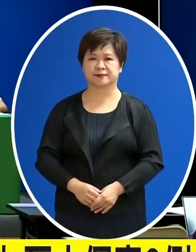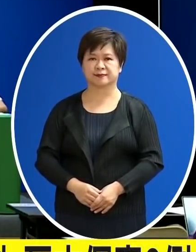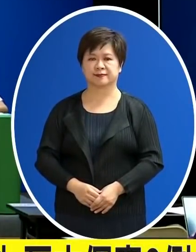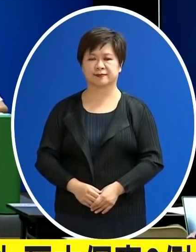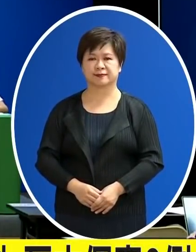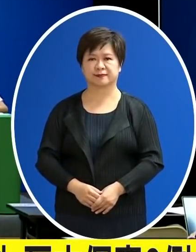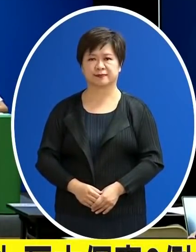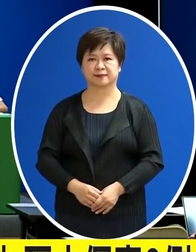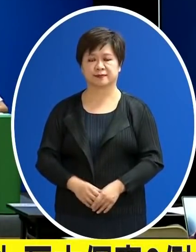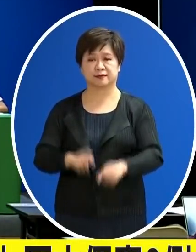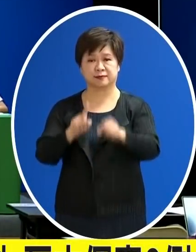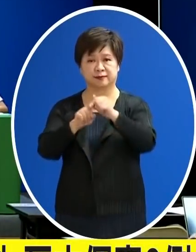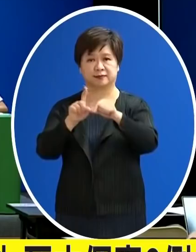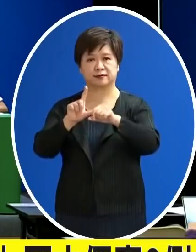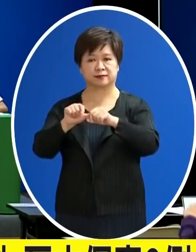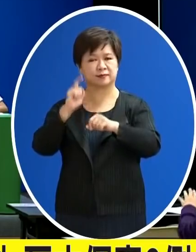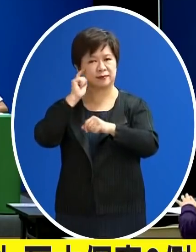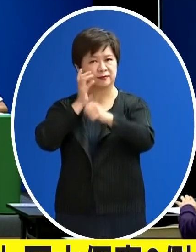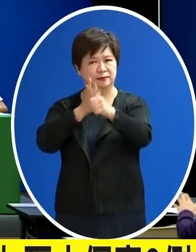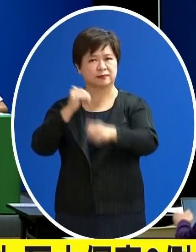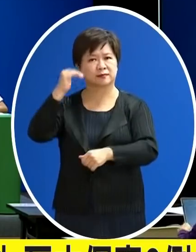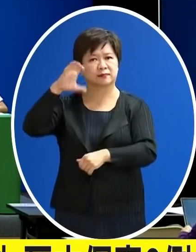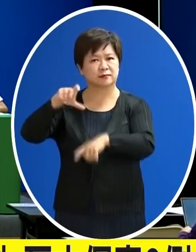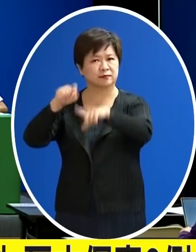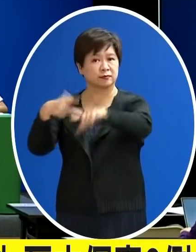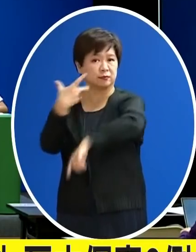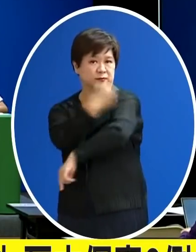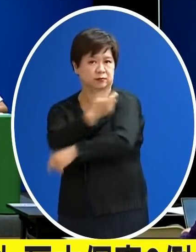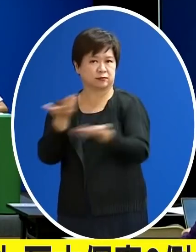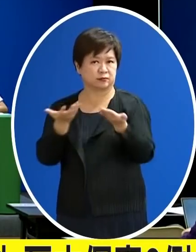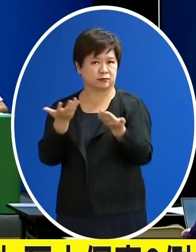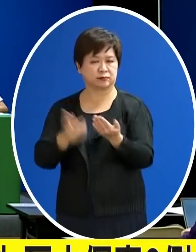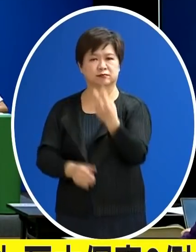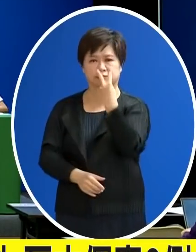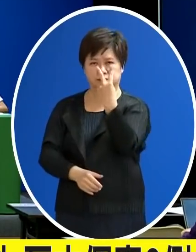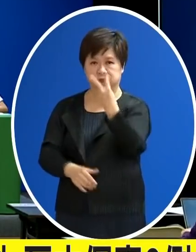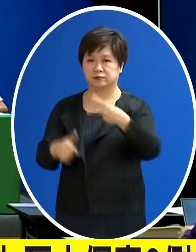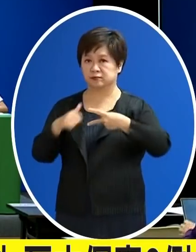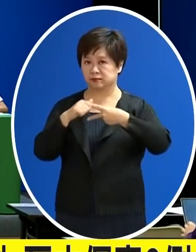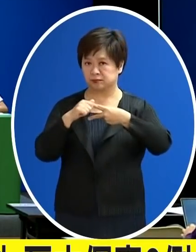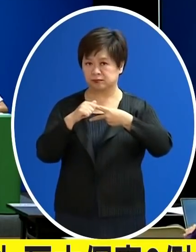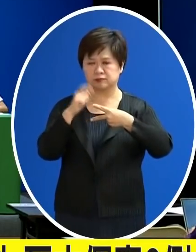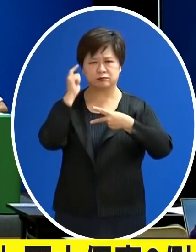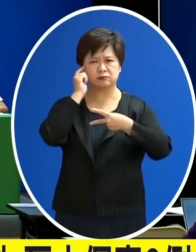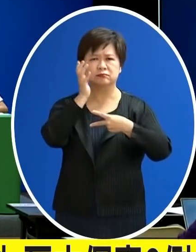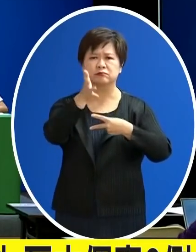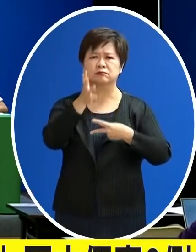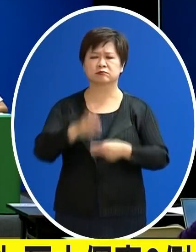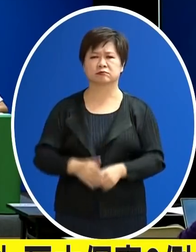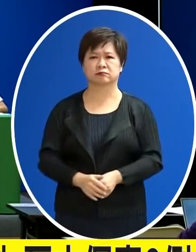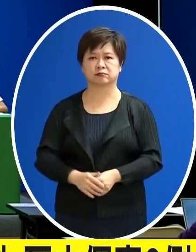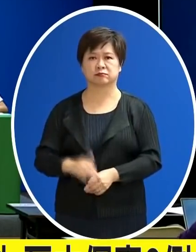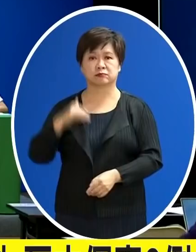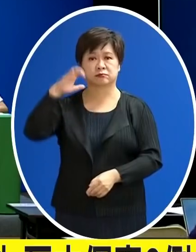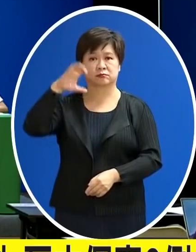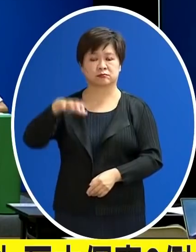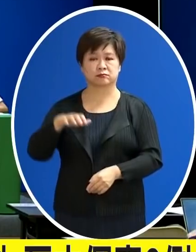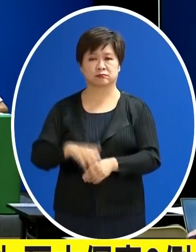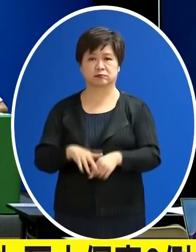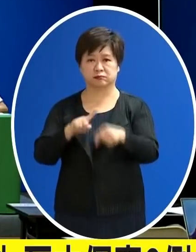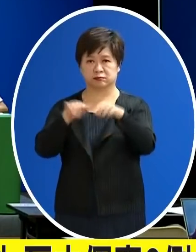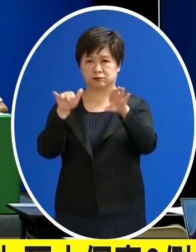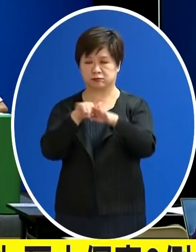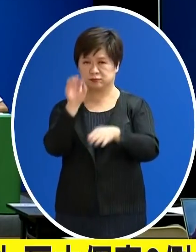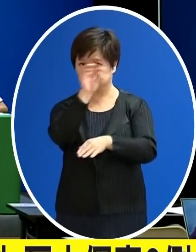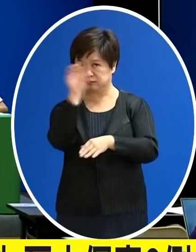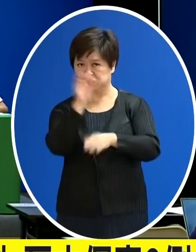指挥官好，中时这边有关高端有两题想要请教，第一题是想要请问。高端中文的说明书